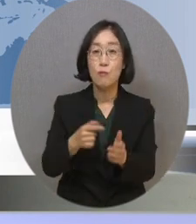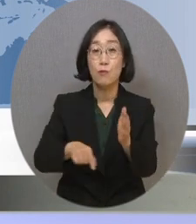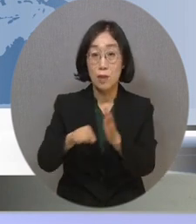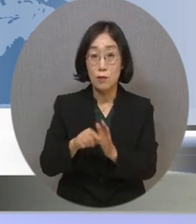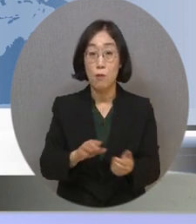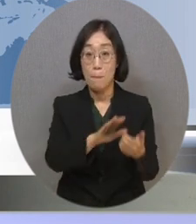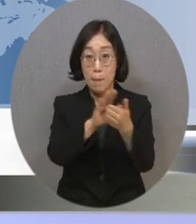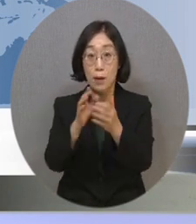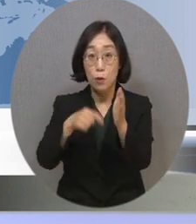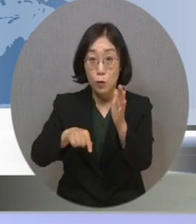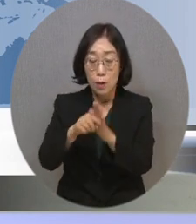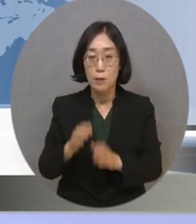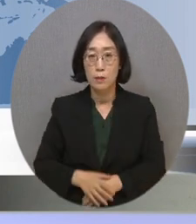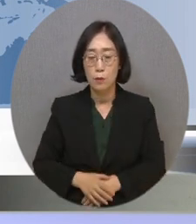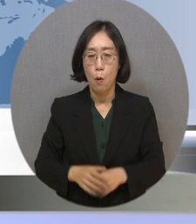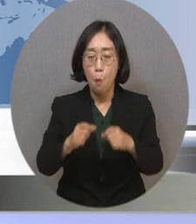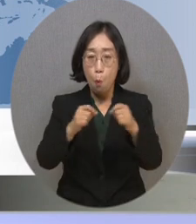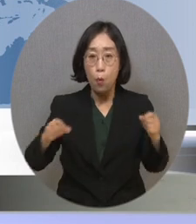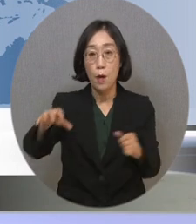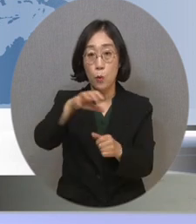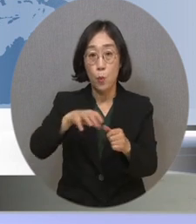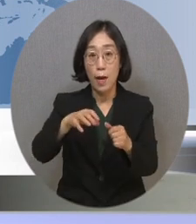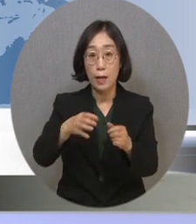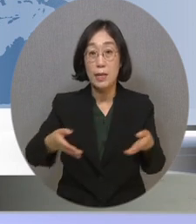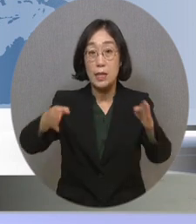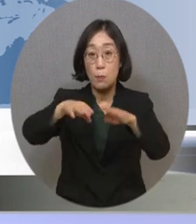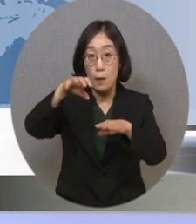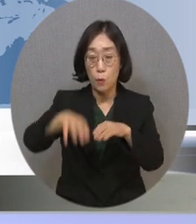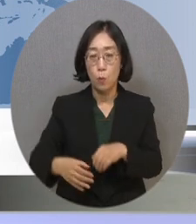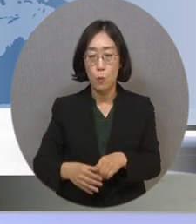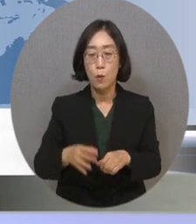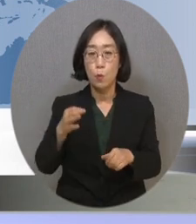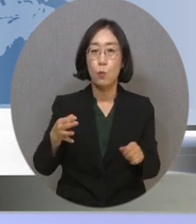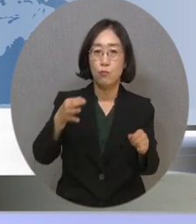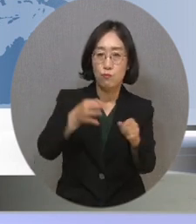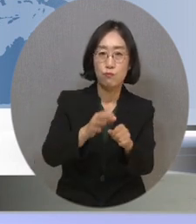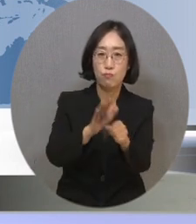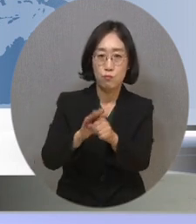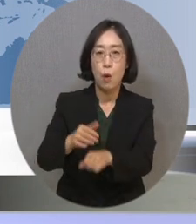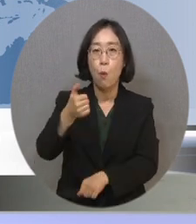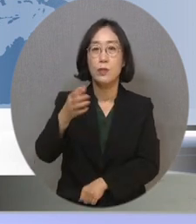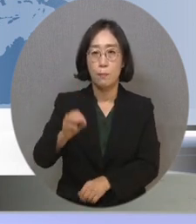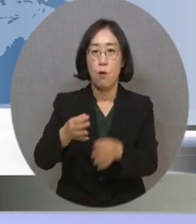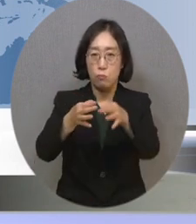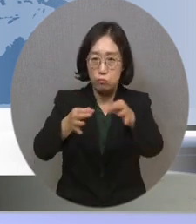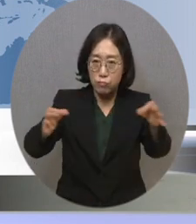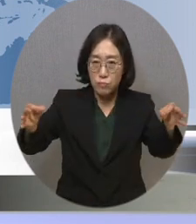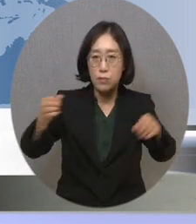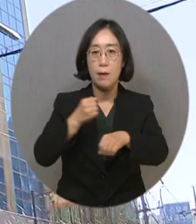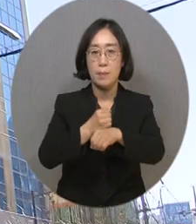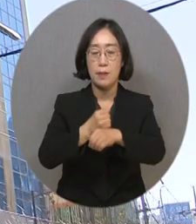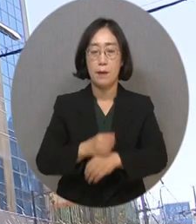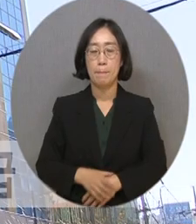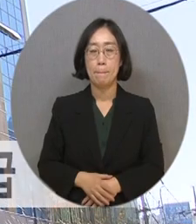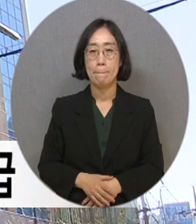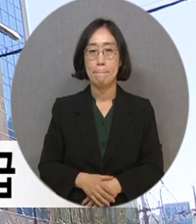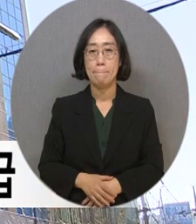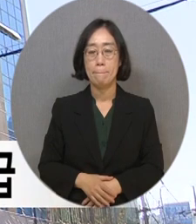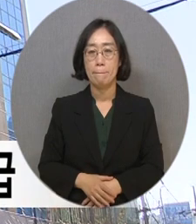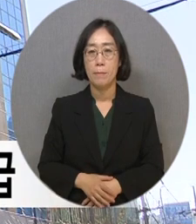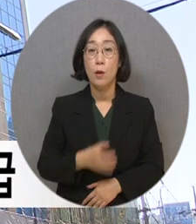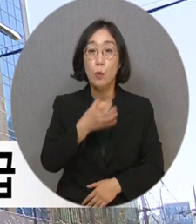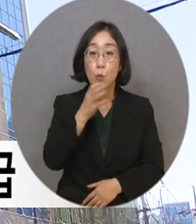요양원 등 입소형 장기 요양 기관에 방역 지원금 50억 원을 지급합니다